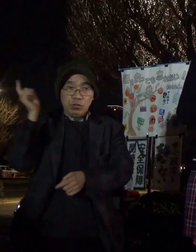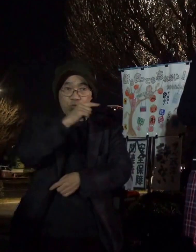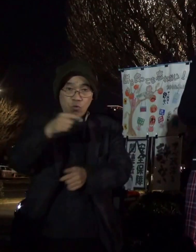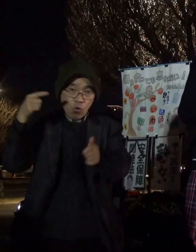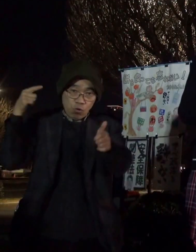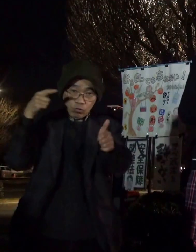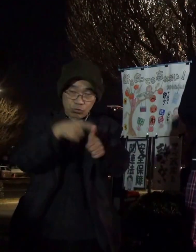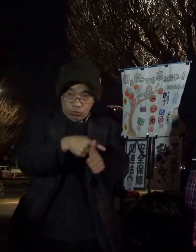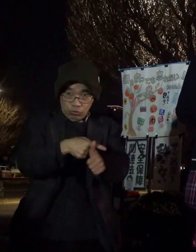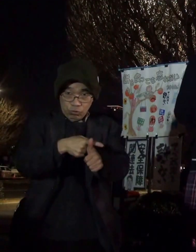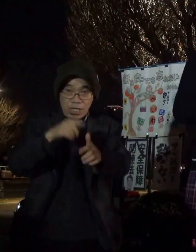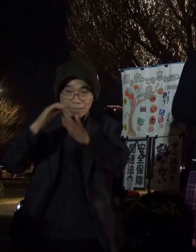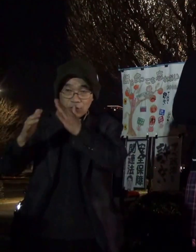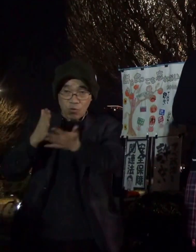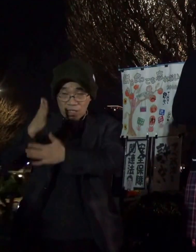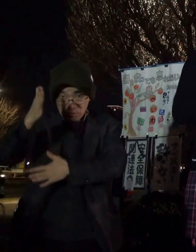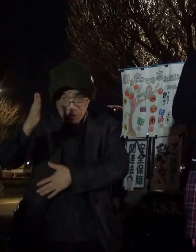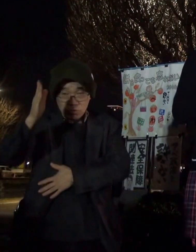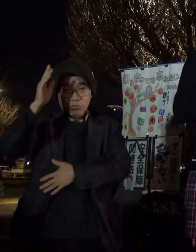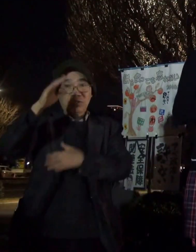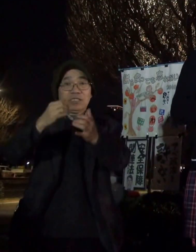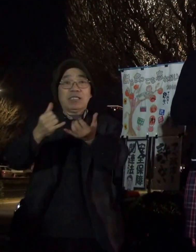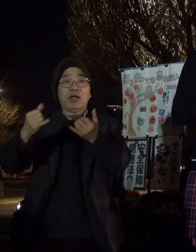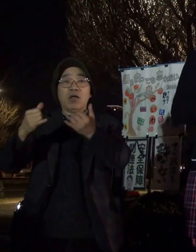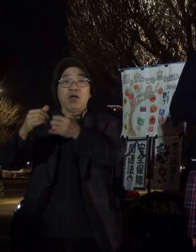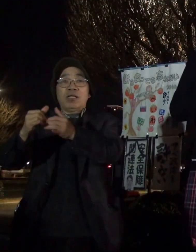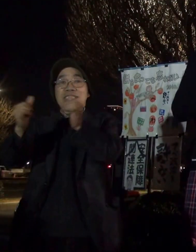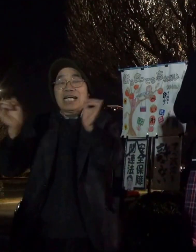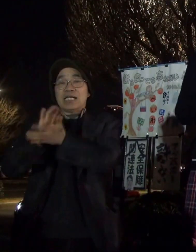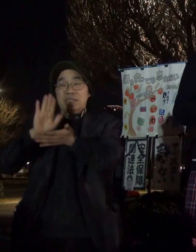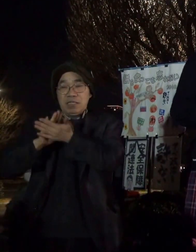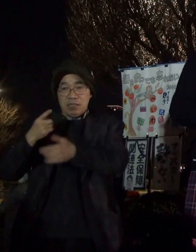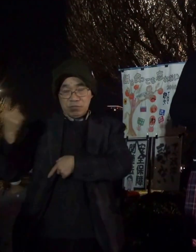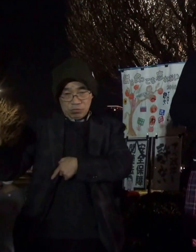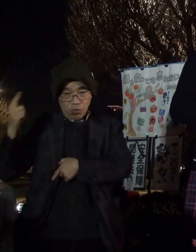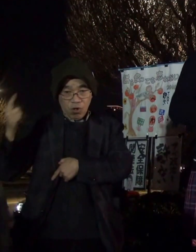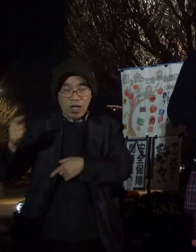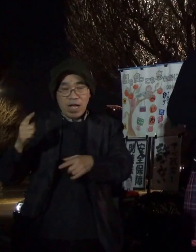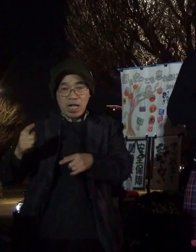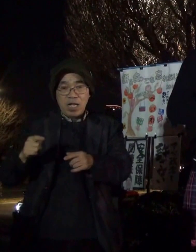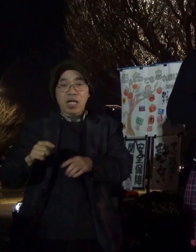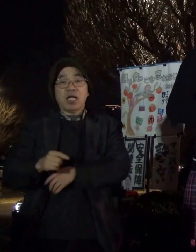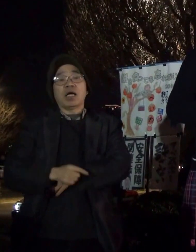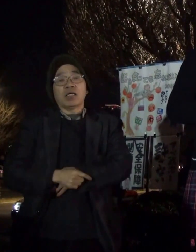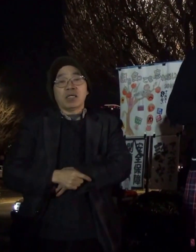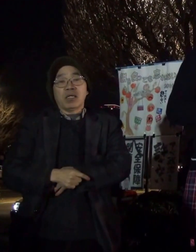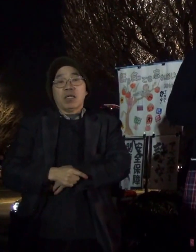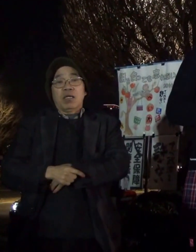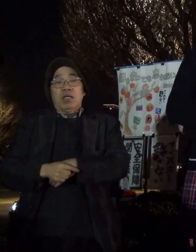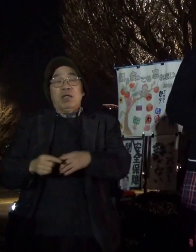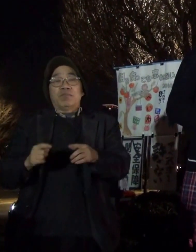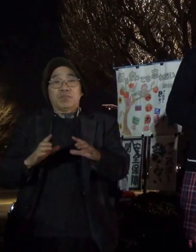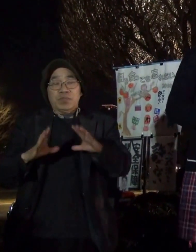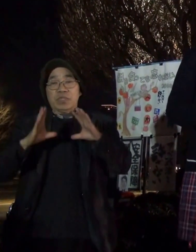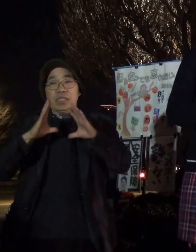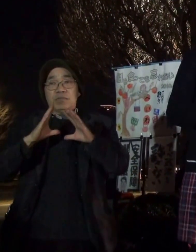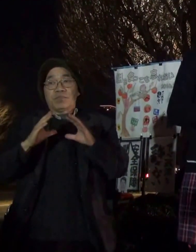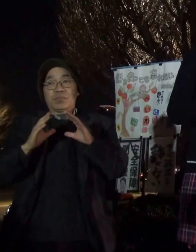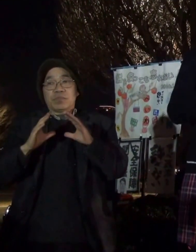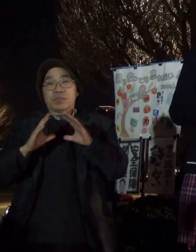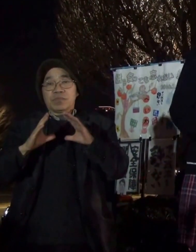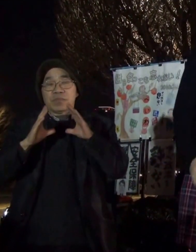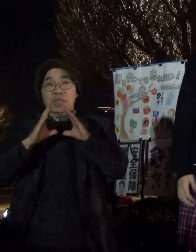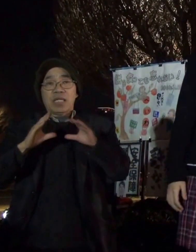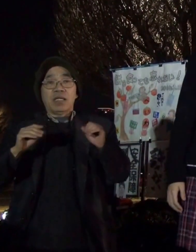うしても食い止めるために、この戦争と平和にこの力を込めて歌っていきたいなっていうふうに思っていますので